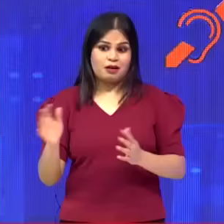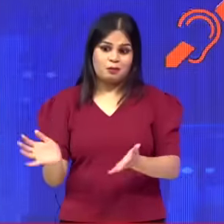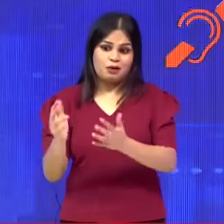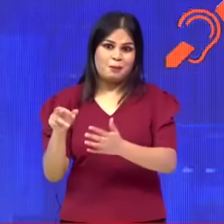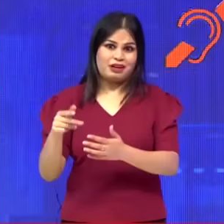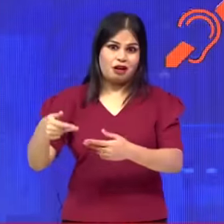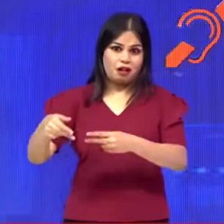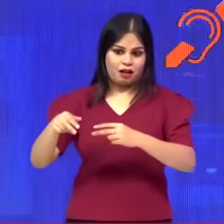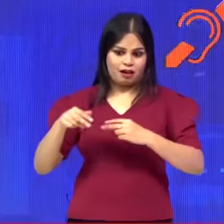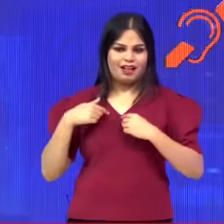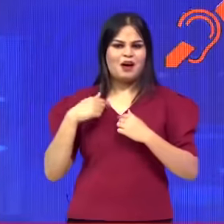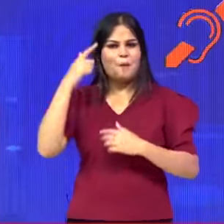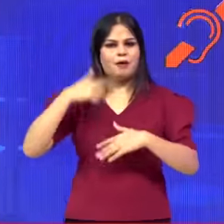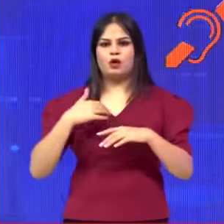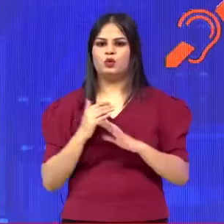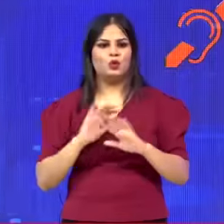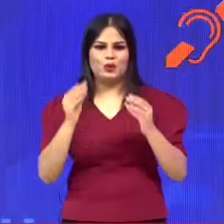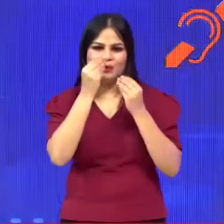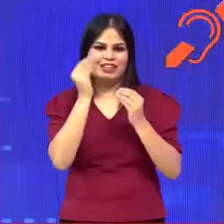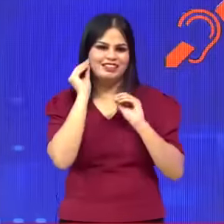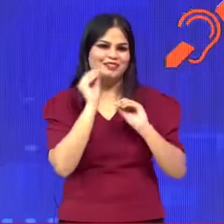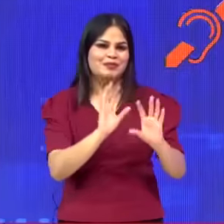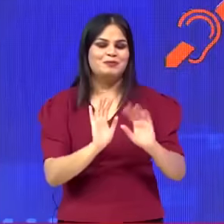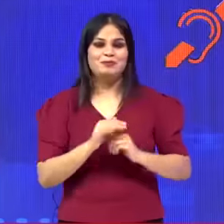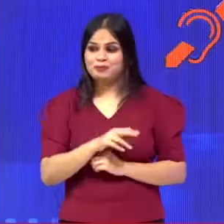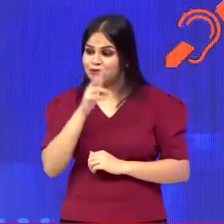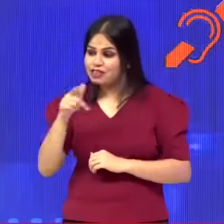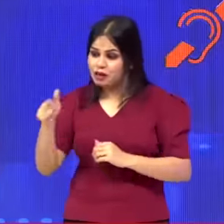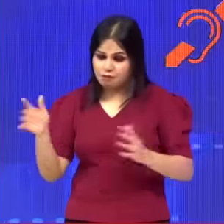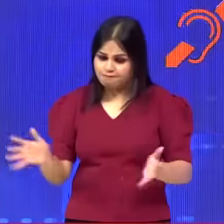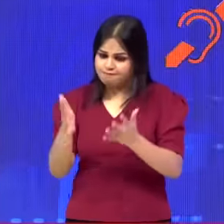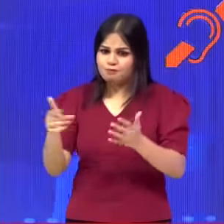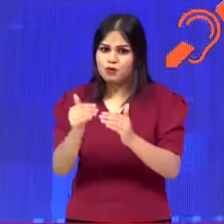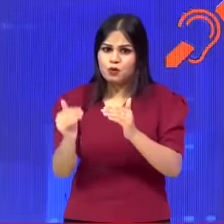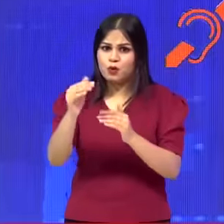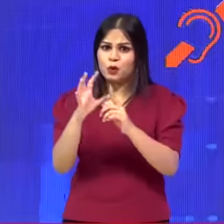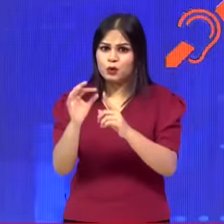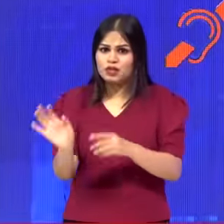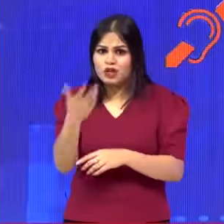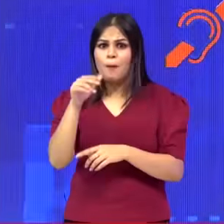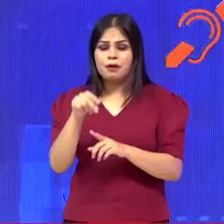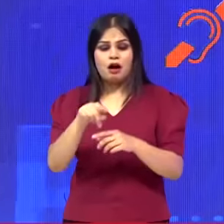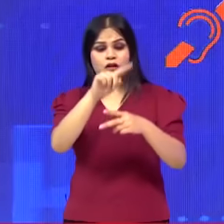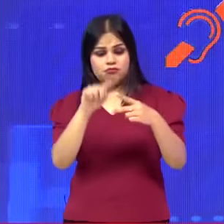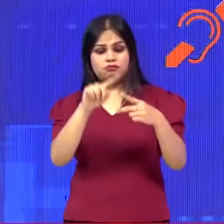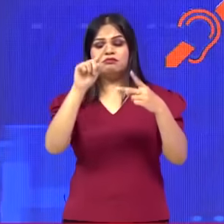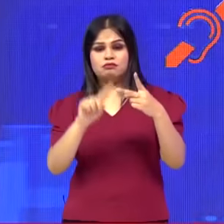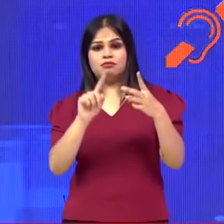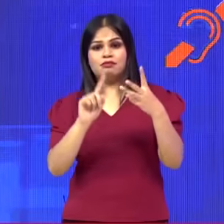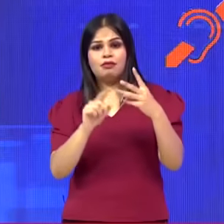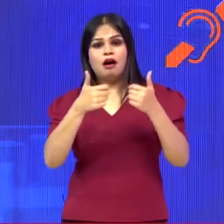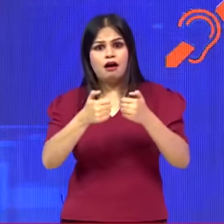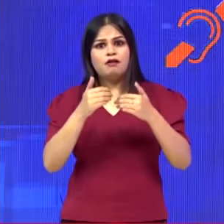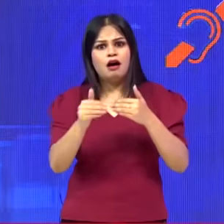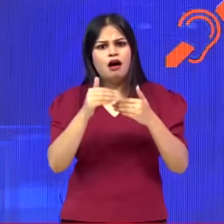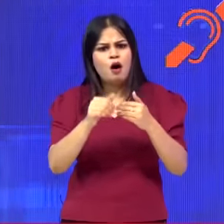अपने आप. ये जो आपका मूव ऑन हो रहा है ना, हाँ, हाँ, एक से दूसरी, दूसरी से तीसरी, तीसरे से चौथी, ये तो चलता